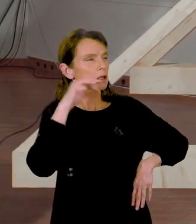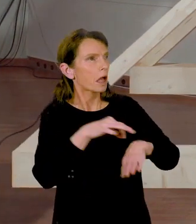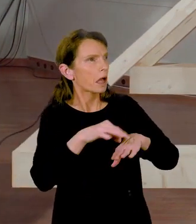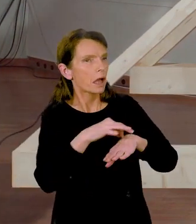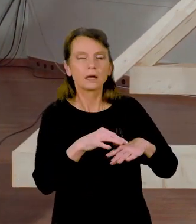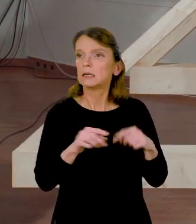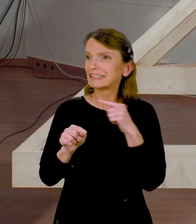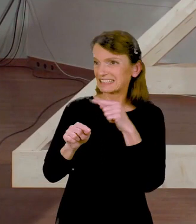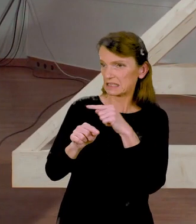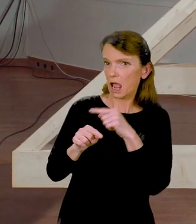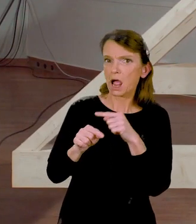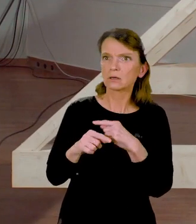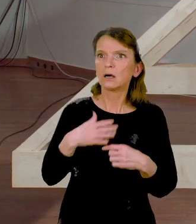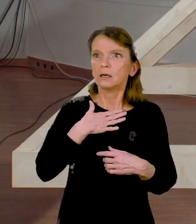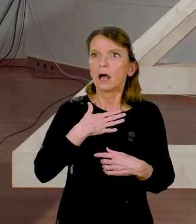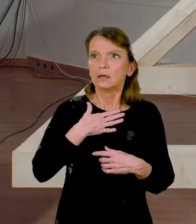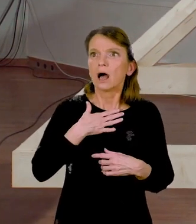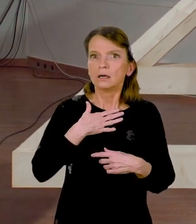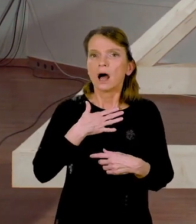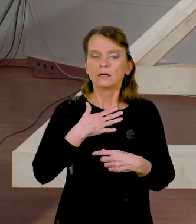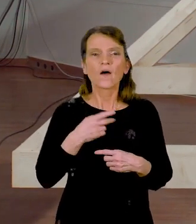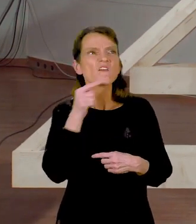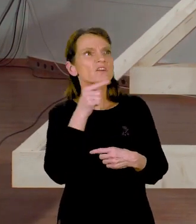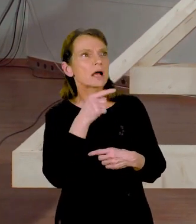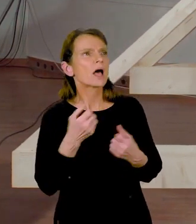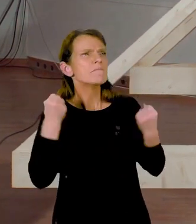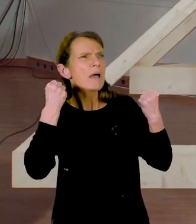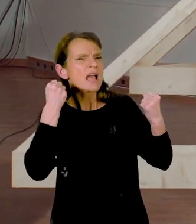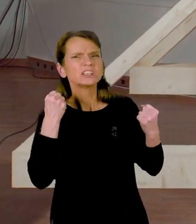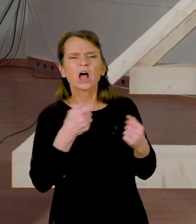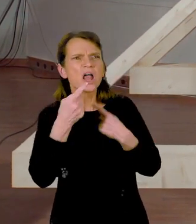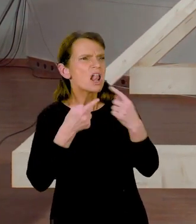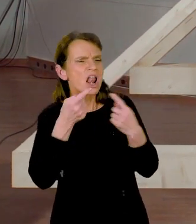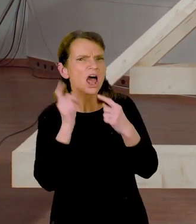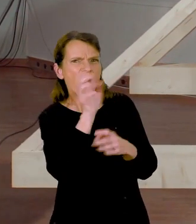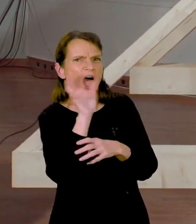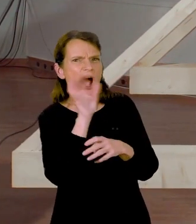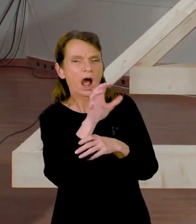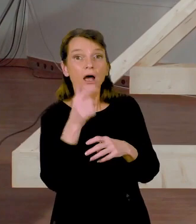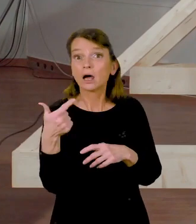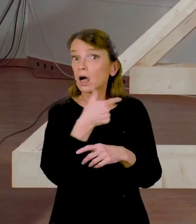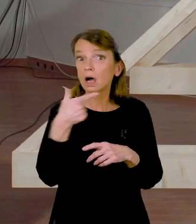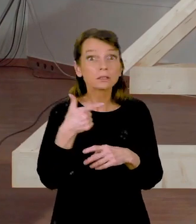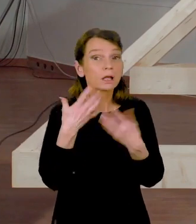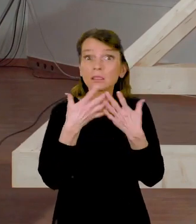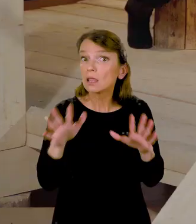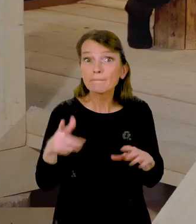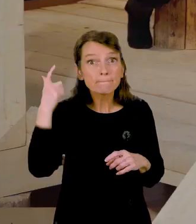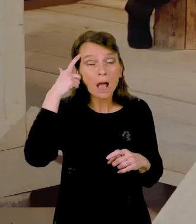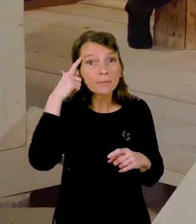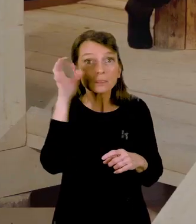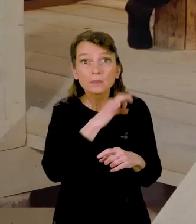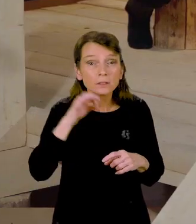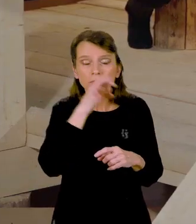mežika, srako kratek dih zeluje, vrano le še besno sika, ker ju nič ne spametuje,